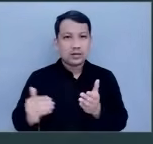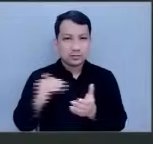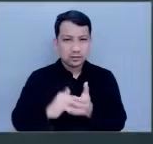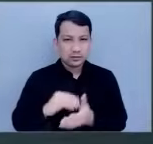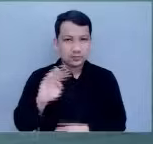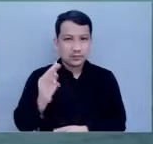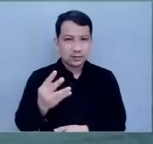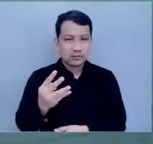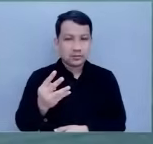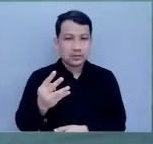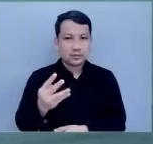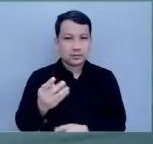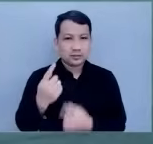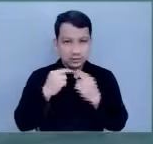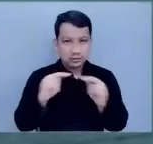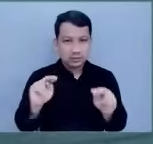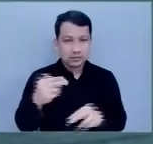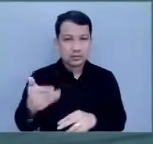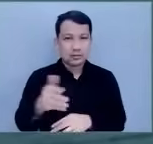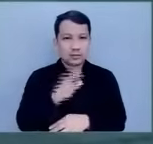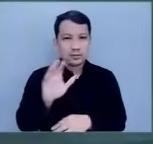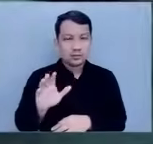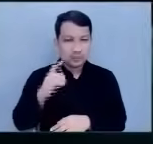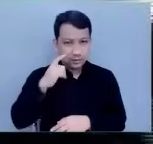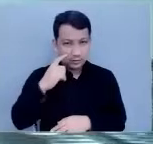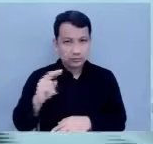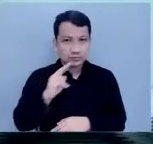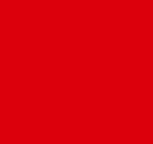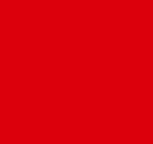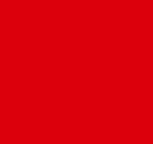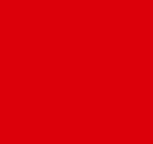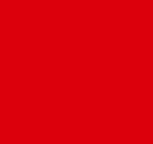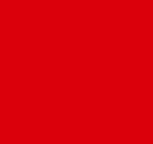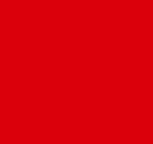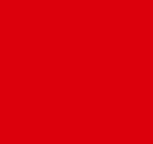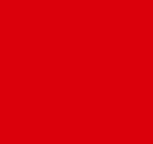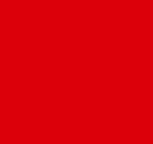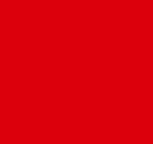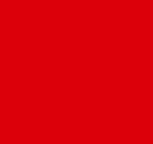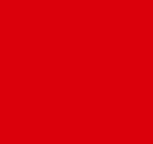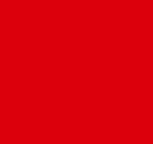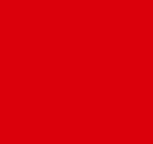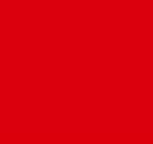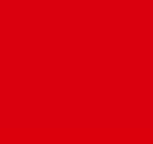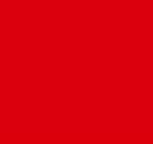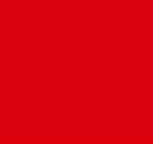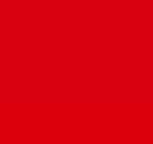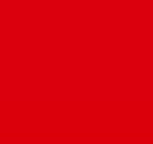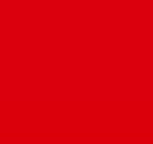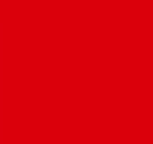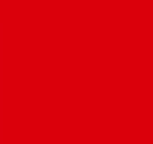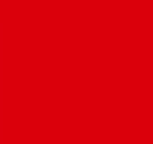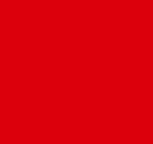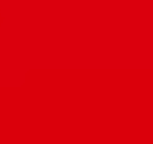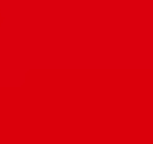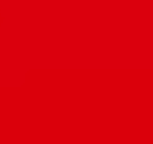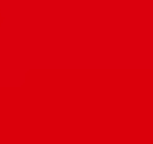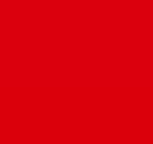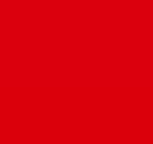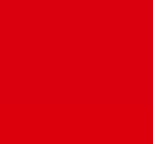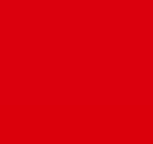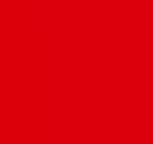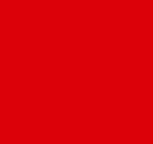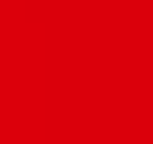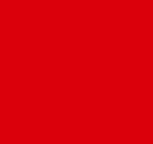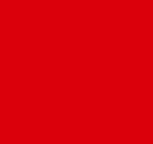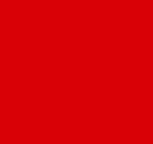4th beses. Nagbabalita mula sa frontline, Gerard de la Peña, News 5. Mga kapatid, Julius Babaw po. Huwag maging huli at maging una